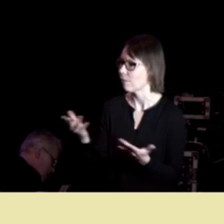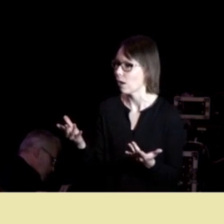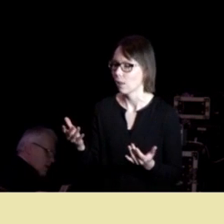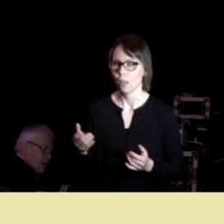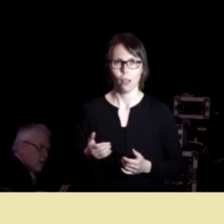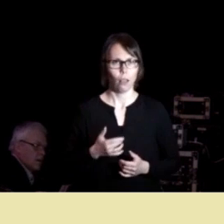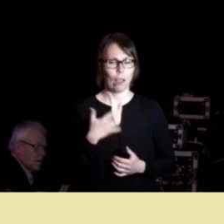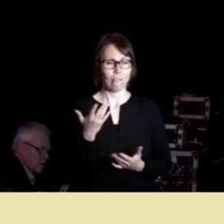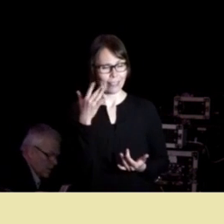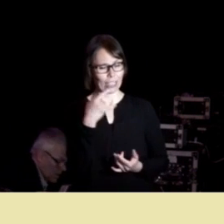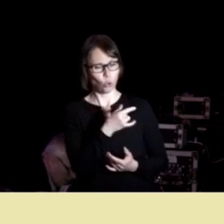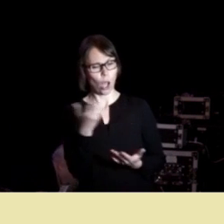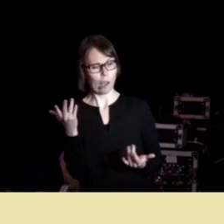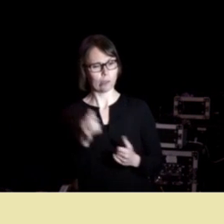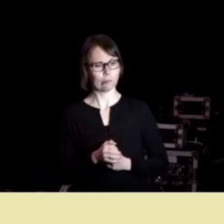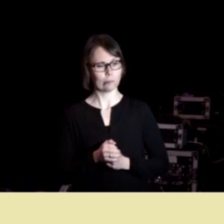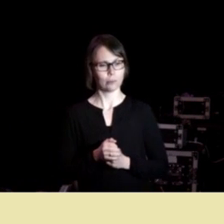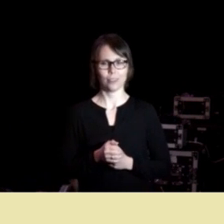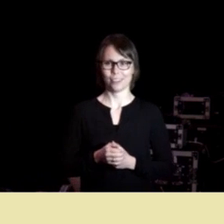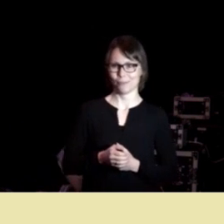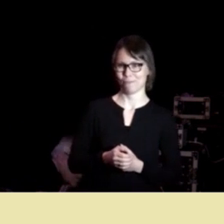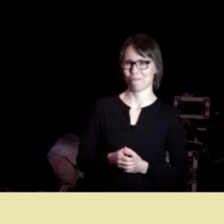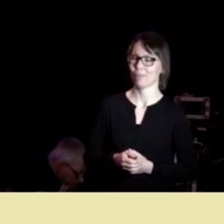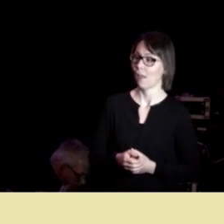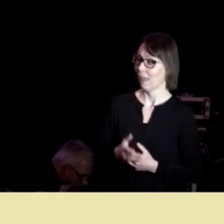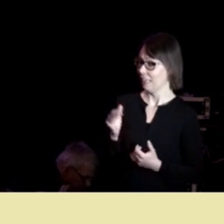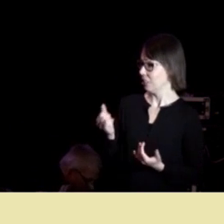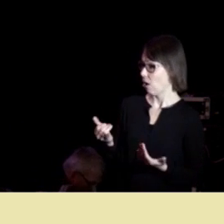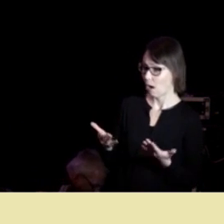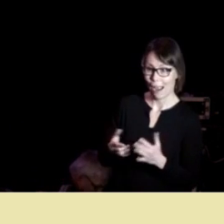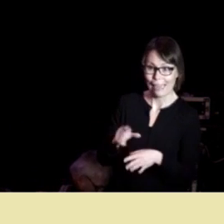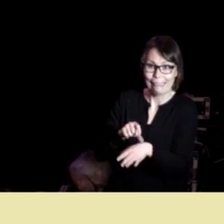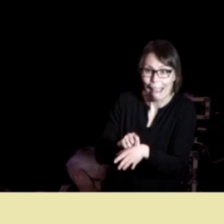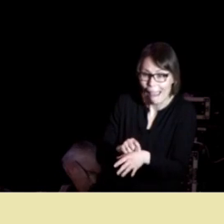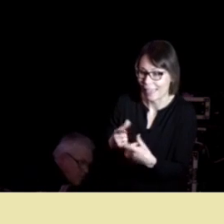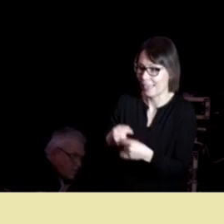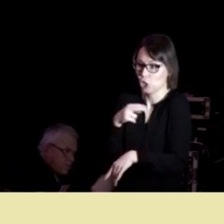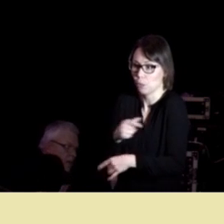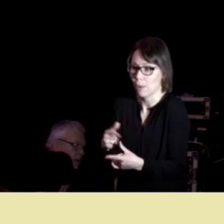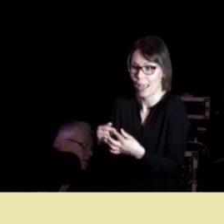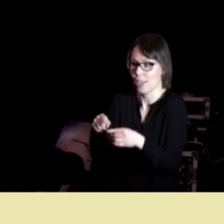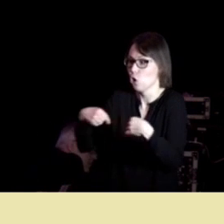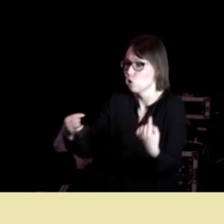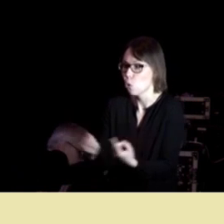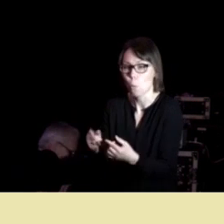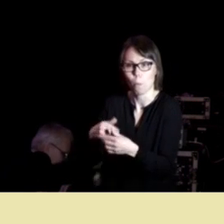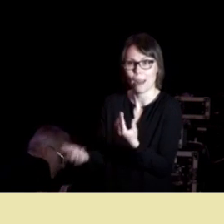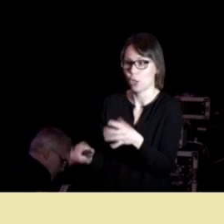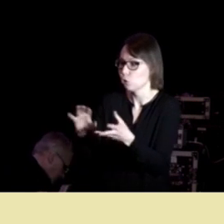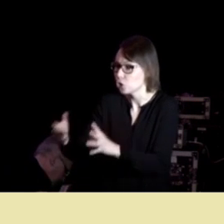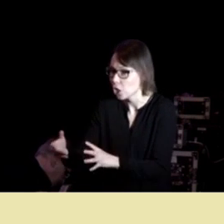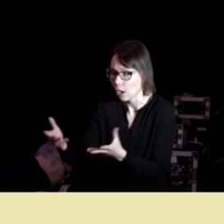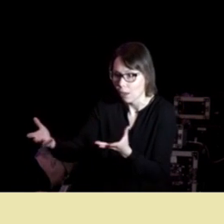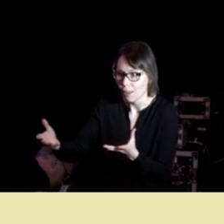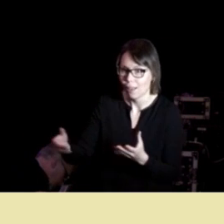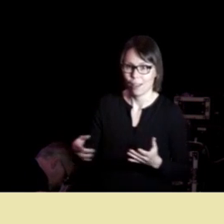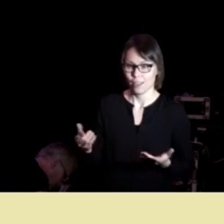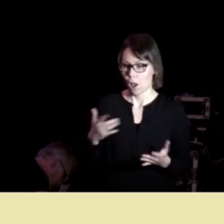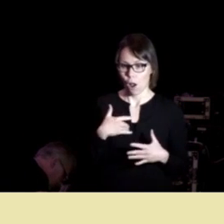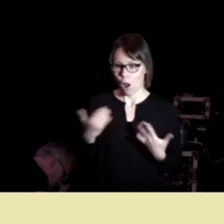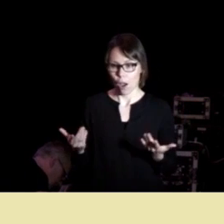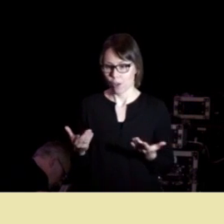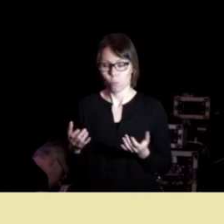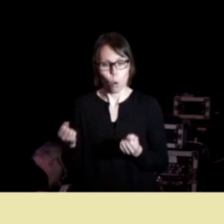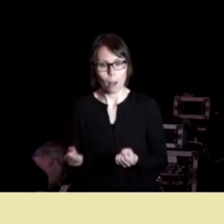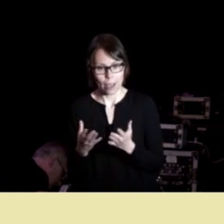dere? Ja, hva tenker du på da? Ja, er det leger, eller sykepleier, eller rom, eller utstyr? Så altså, man har det inntrykk